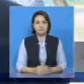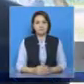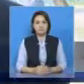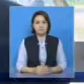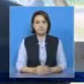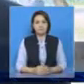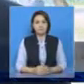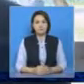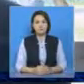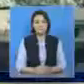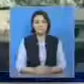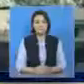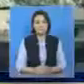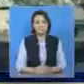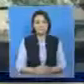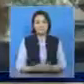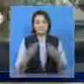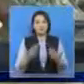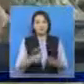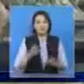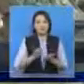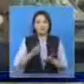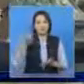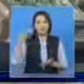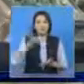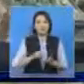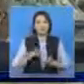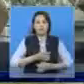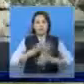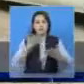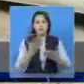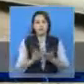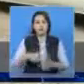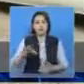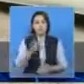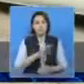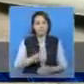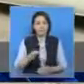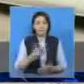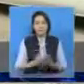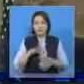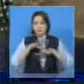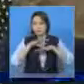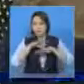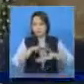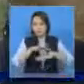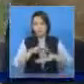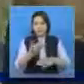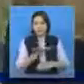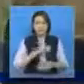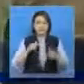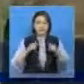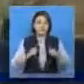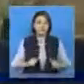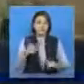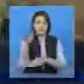ерлікті ұмытпауымыз керекпіз. Бүгін ардагерлерді ардақтайтын мерекелік іс-шаралар облыстың барлық аумағында өтіп жатыр. Ал біз бейбітшіліктің